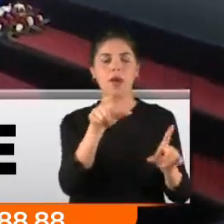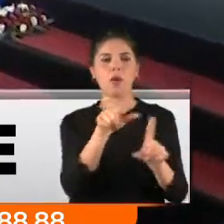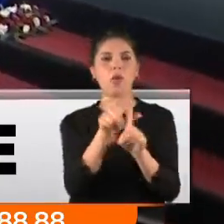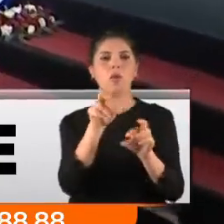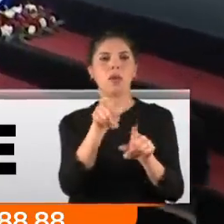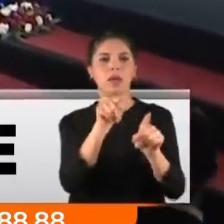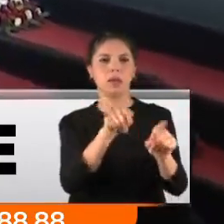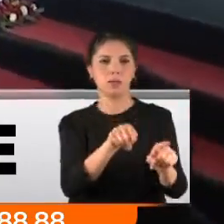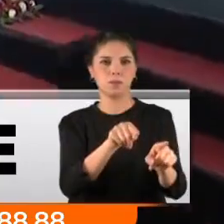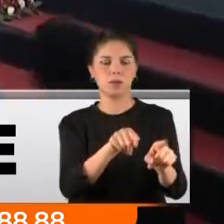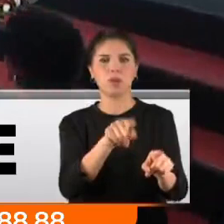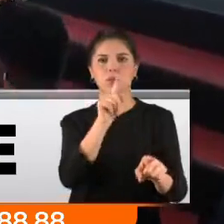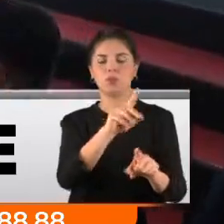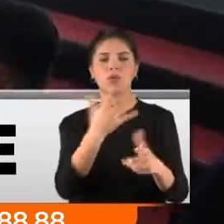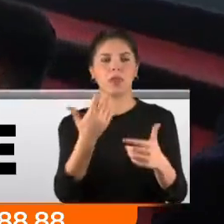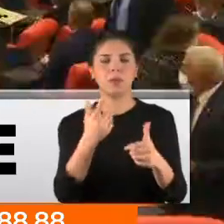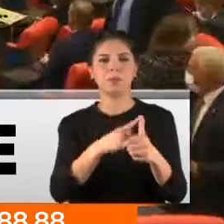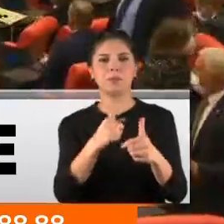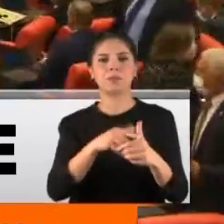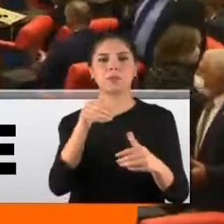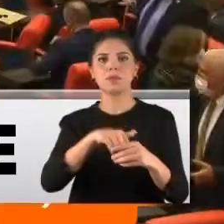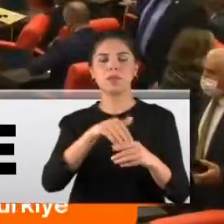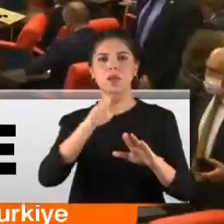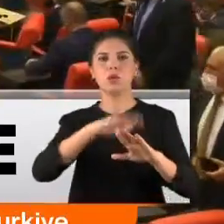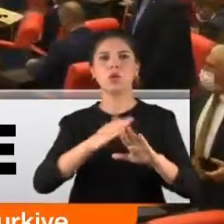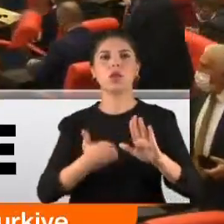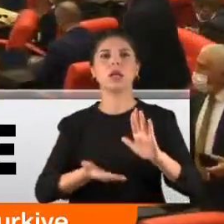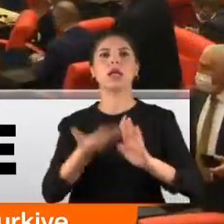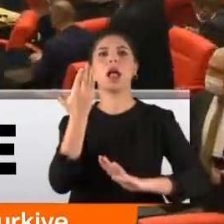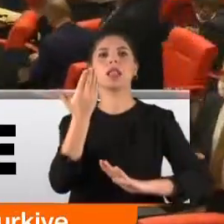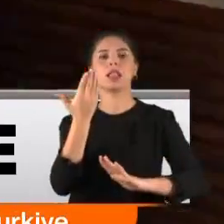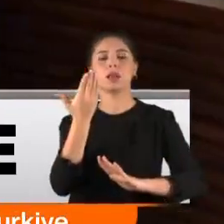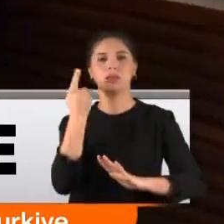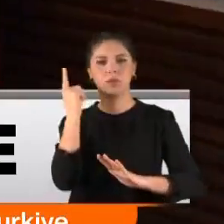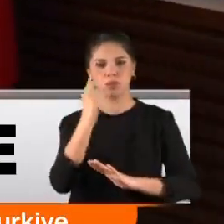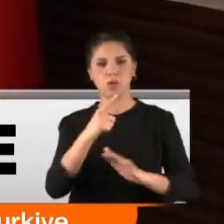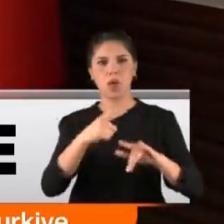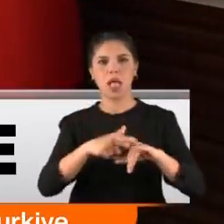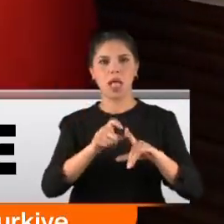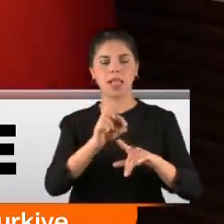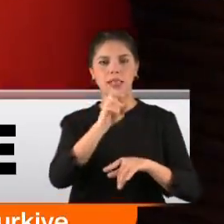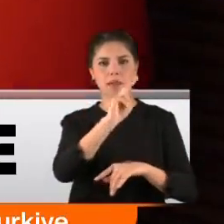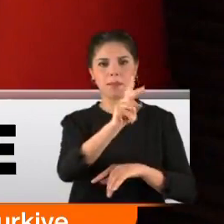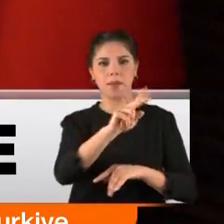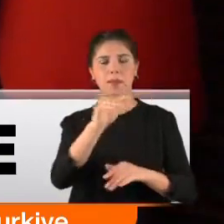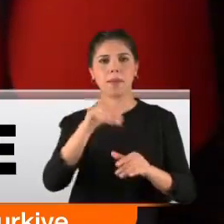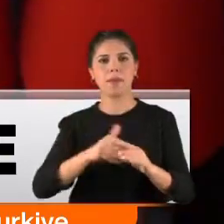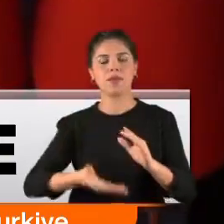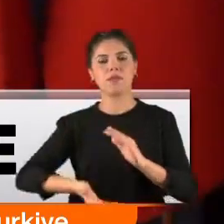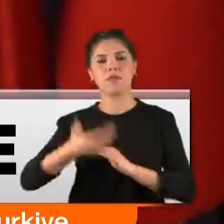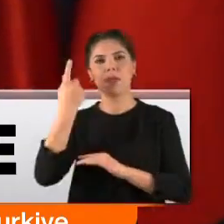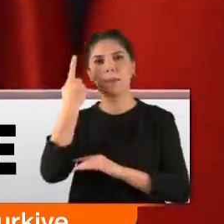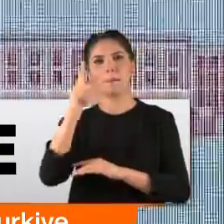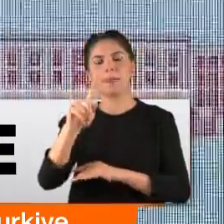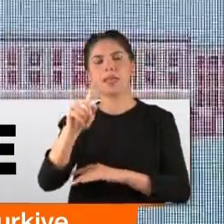için yazılan maddeler. Bunlardan biri de milletvekili dokunulmazlığının kaldırılması. Ki HDP'lilerin mecliste 1000'den fazla